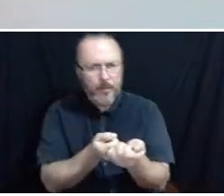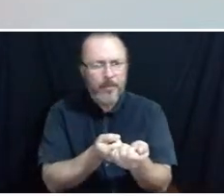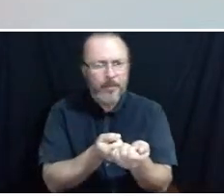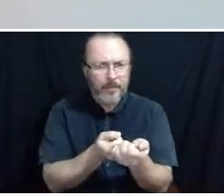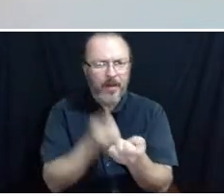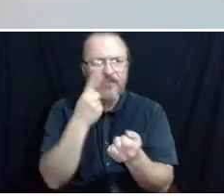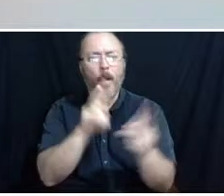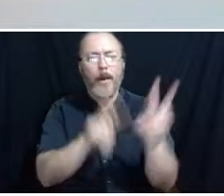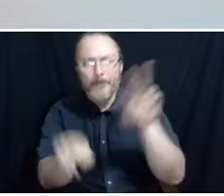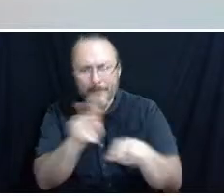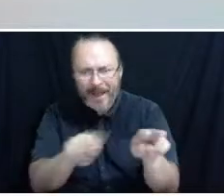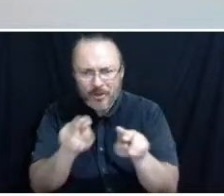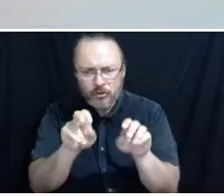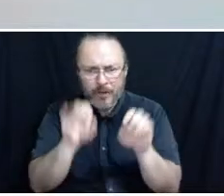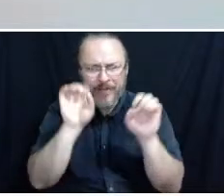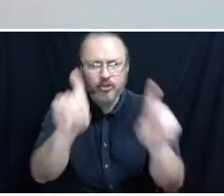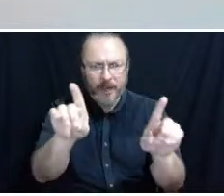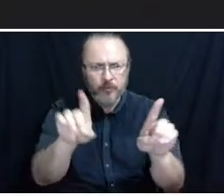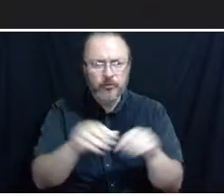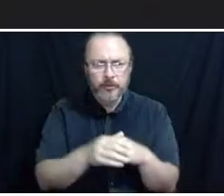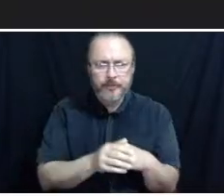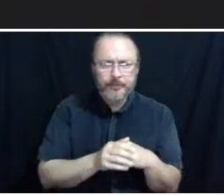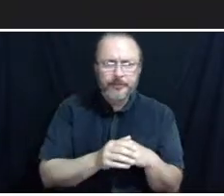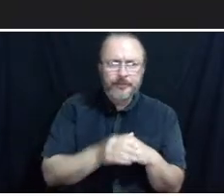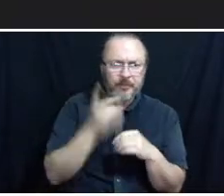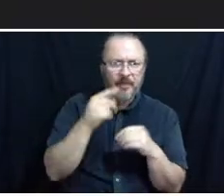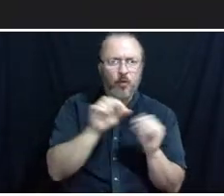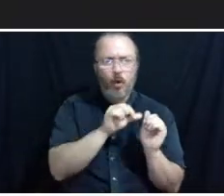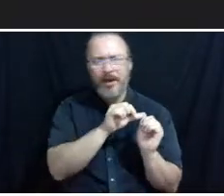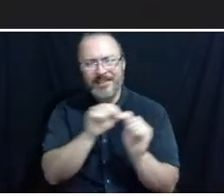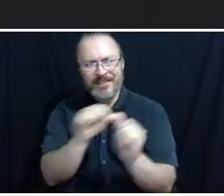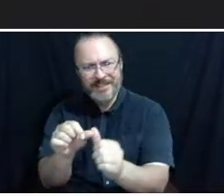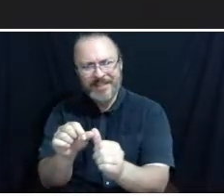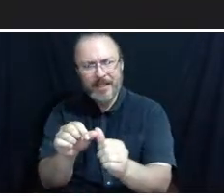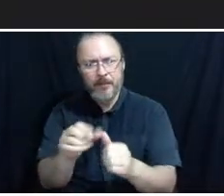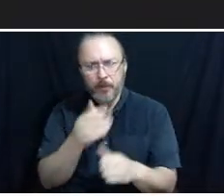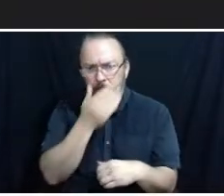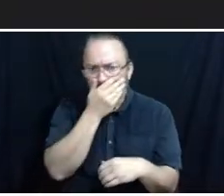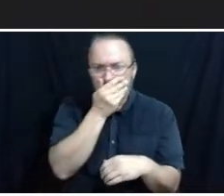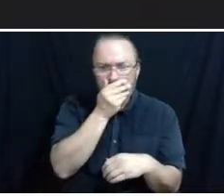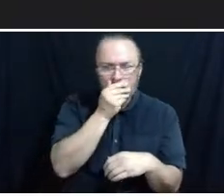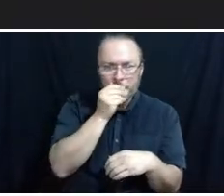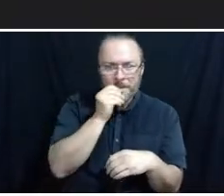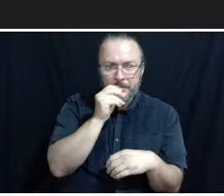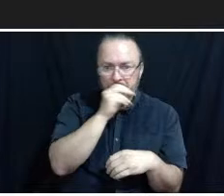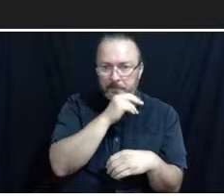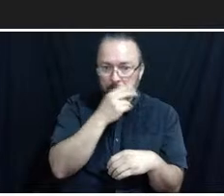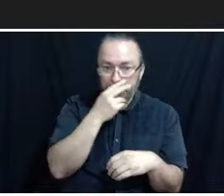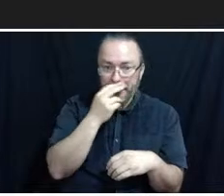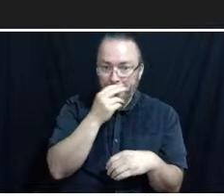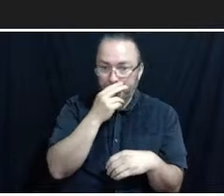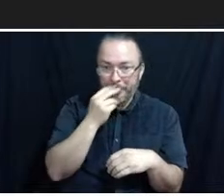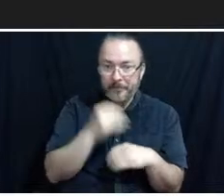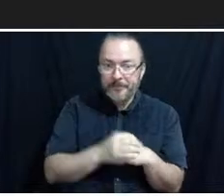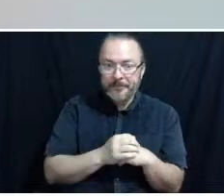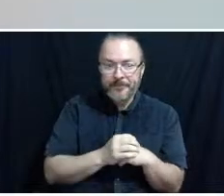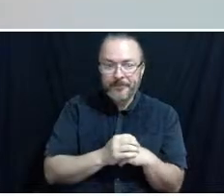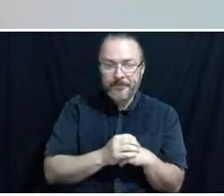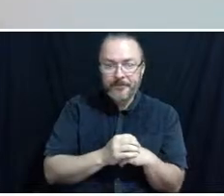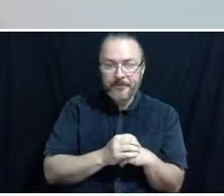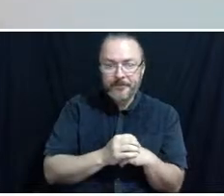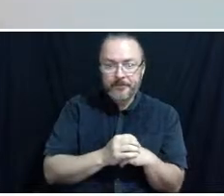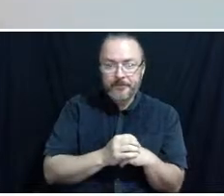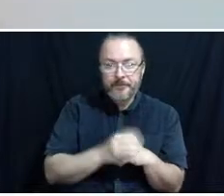sur l'éducation, et cela au titre du programme de développement durable à l'horizon 2030.